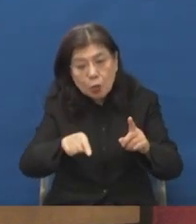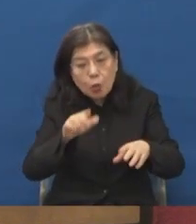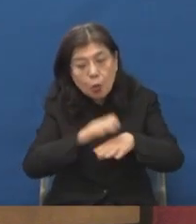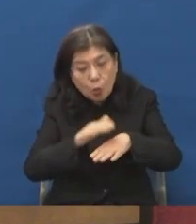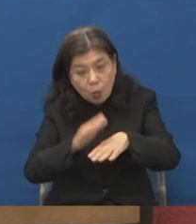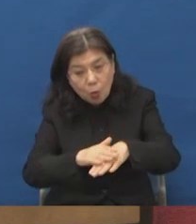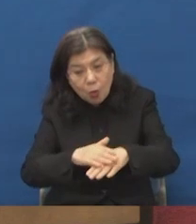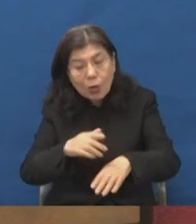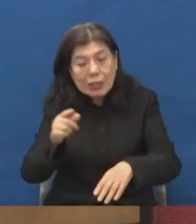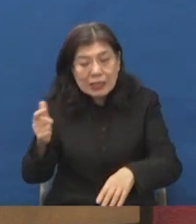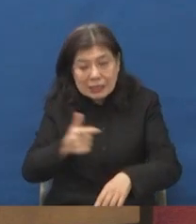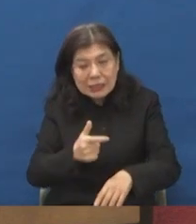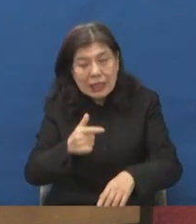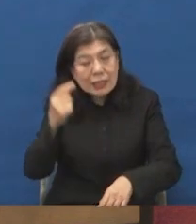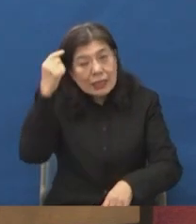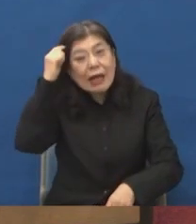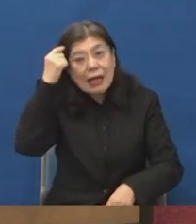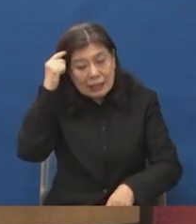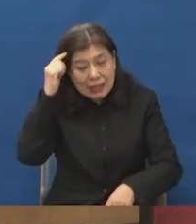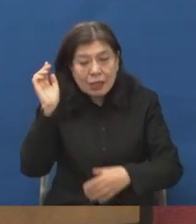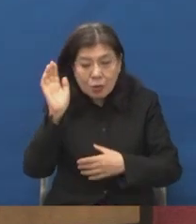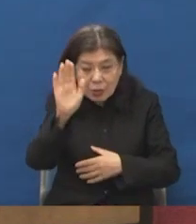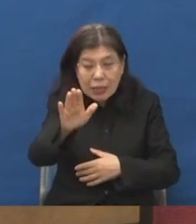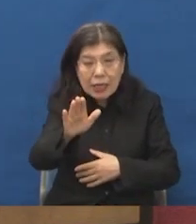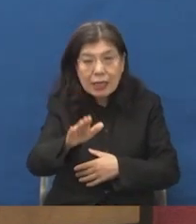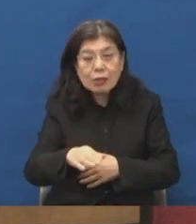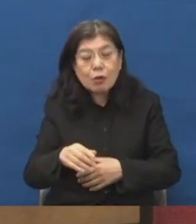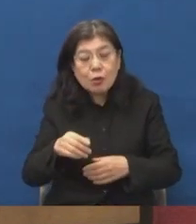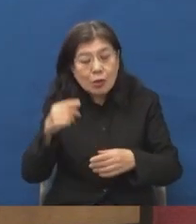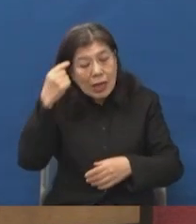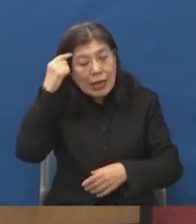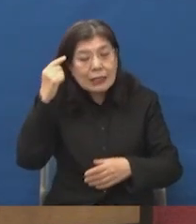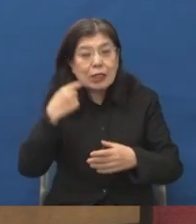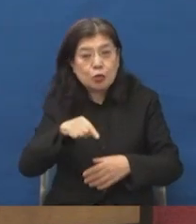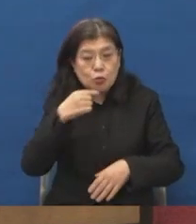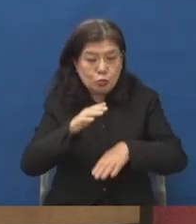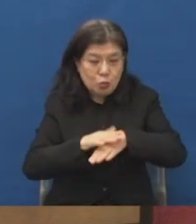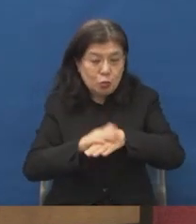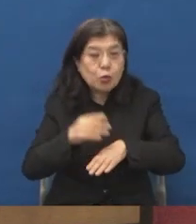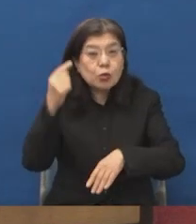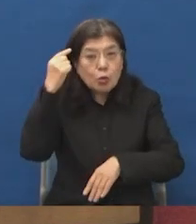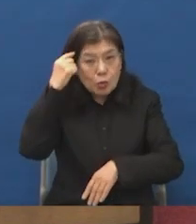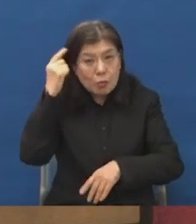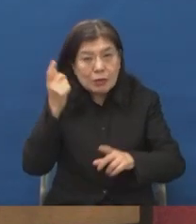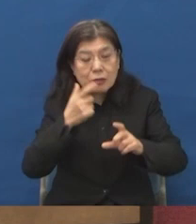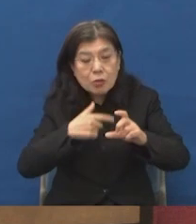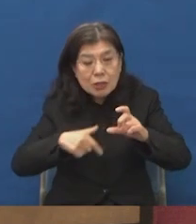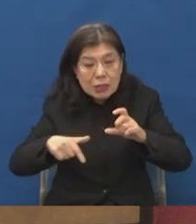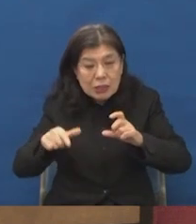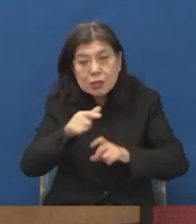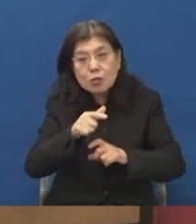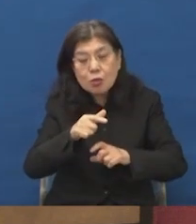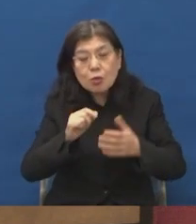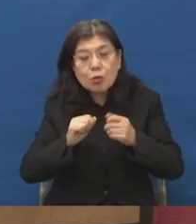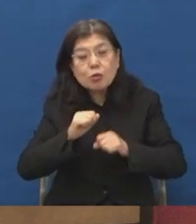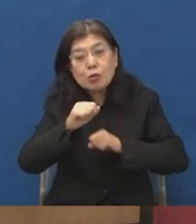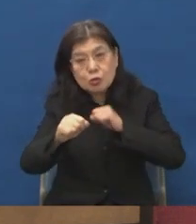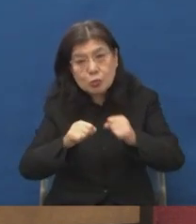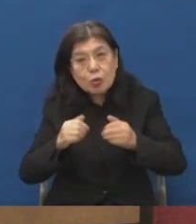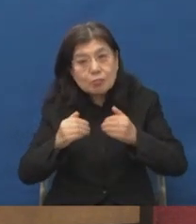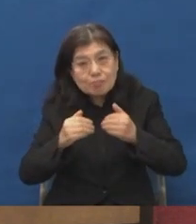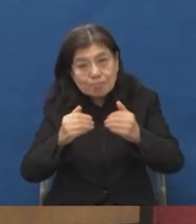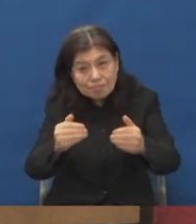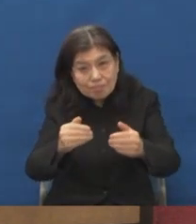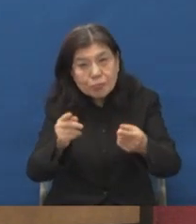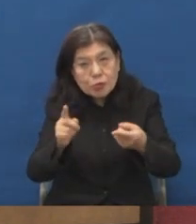シーの向上など、今後の時代を見据えた教育だと思っています。より一層の取り組みを推進していただくとともに、フ